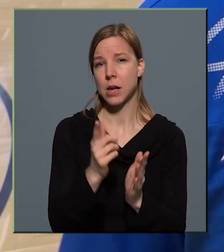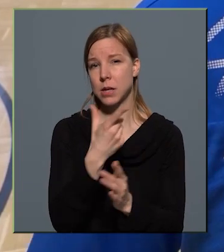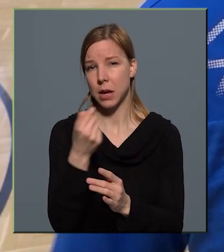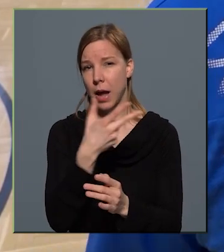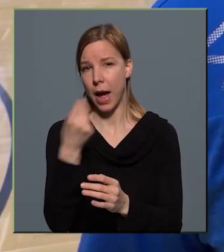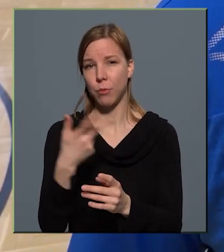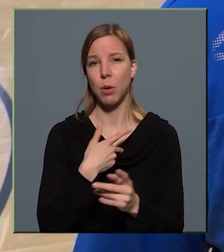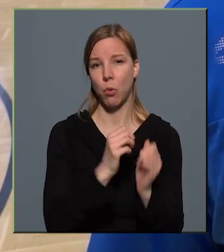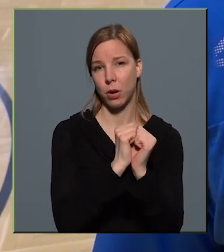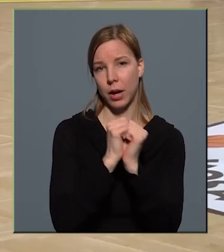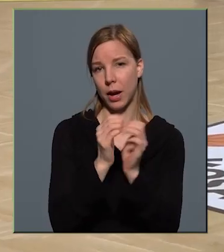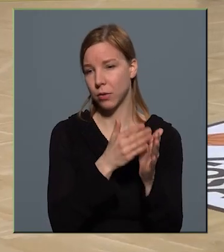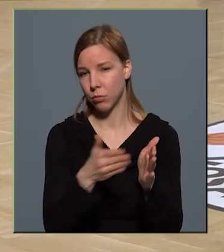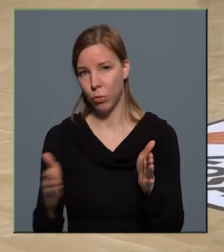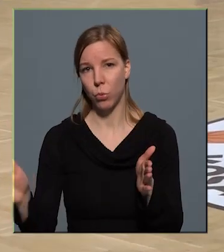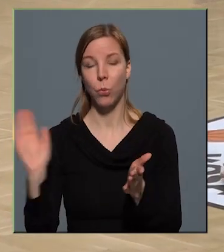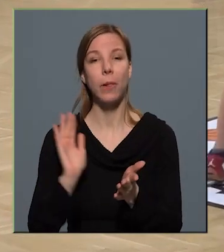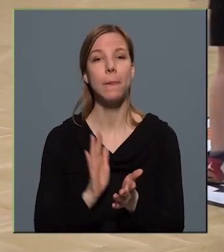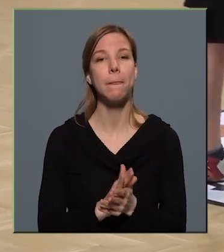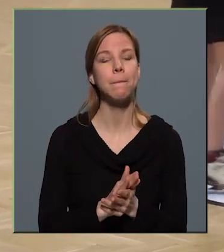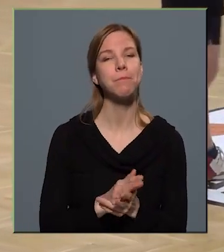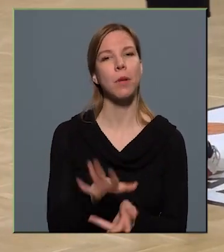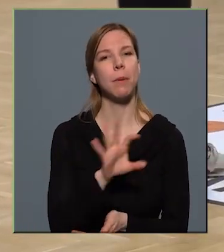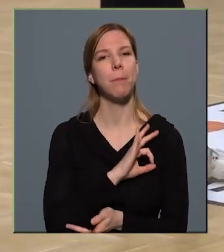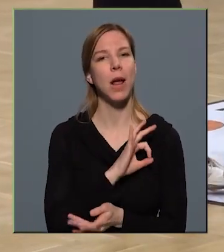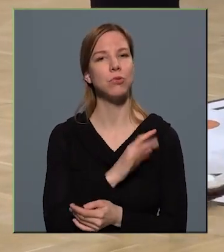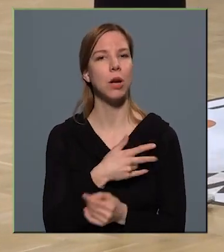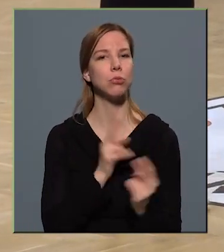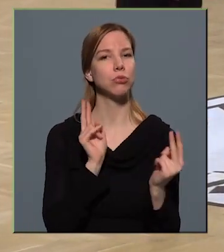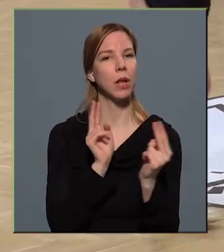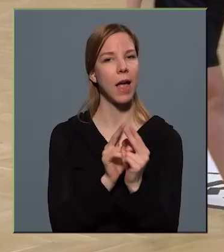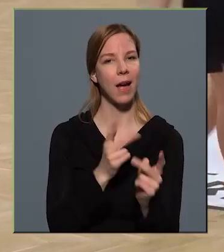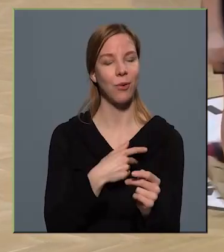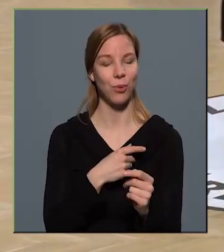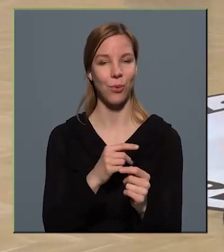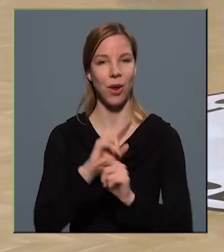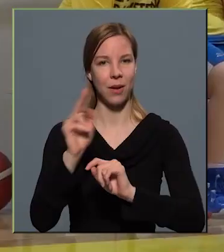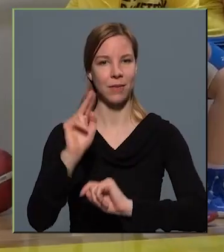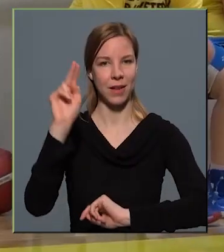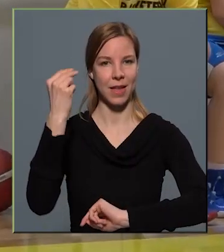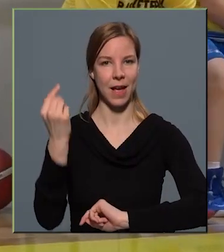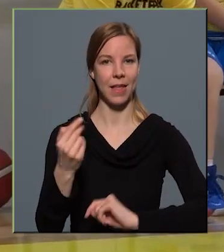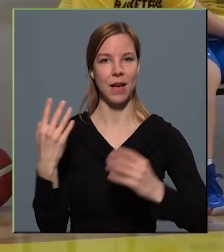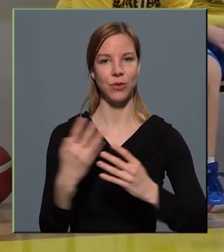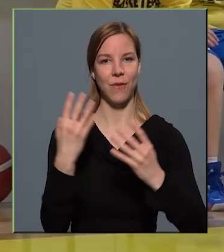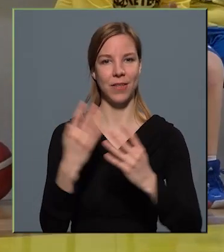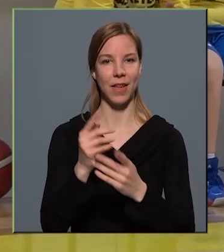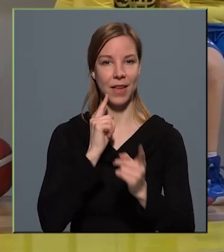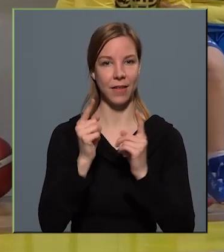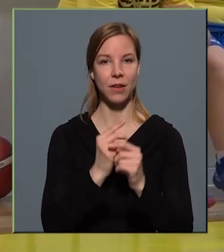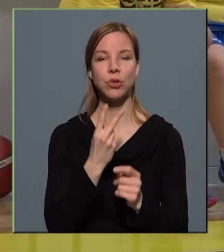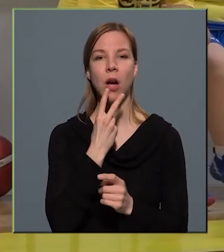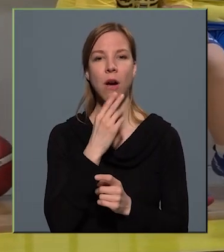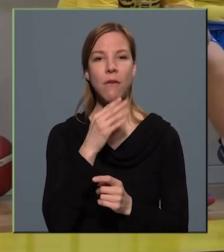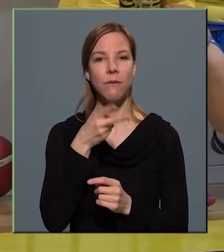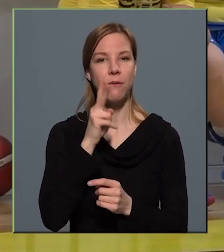úgyhogy óriási érzés. A barátságos találkozóra jeles vendégjátékos is érkezett még hozzá, Várkonyi Attila alias